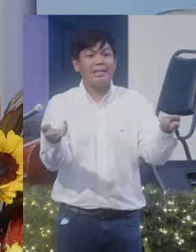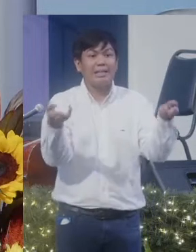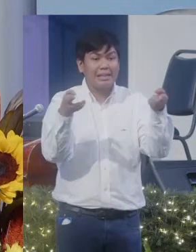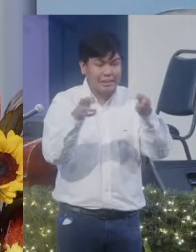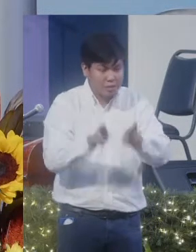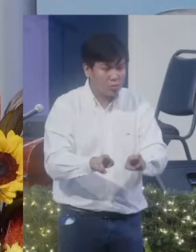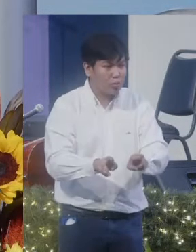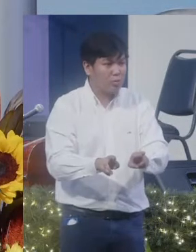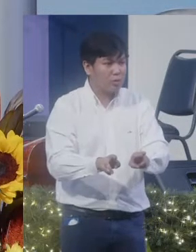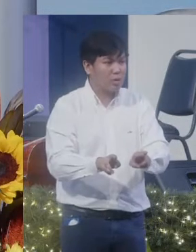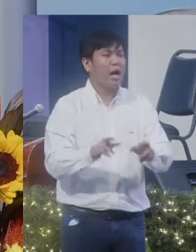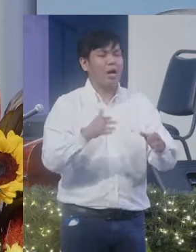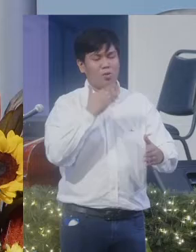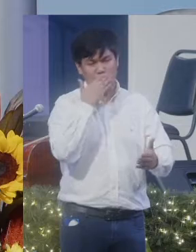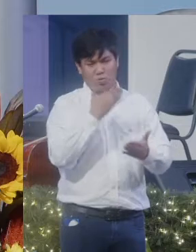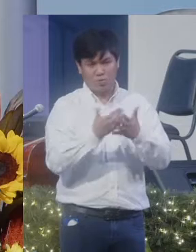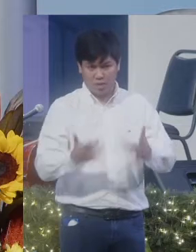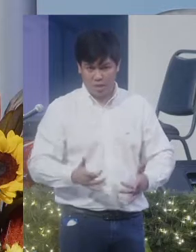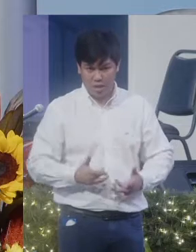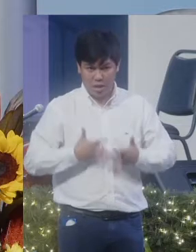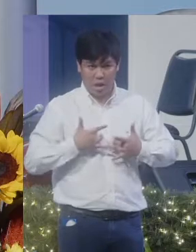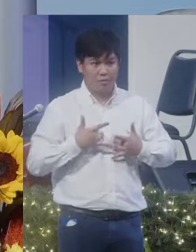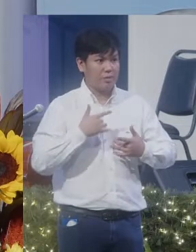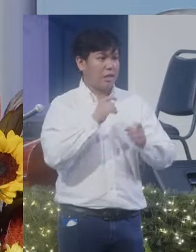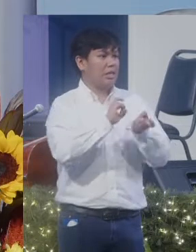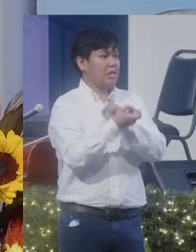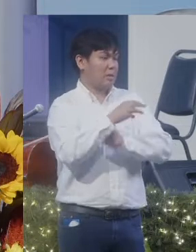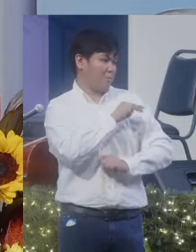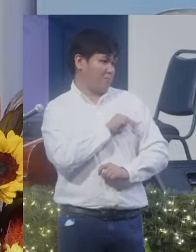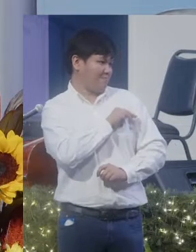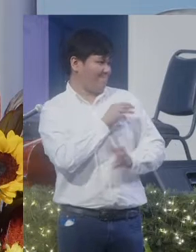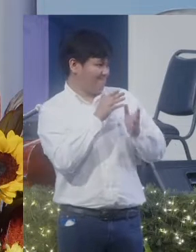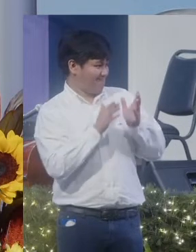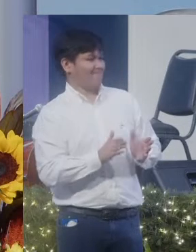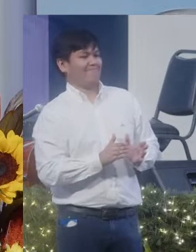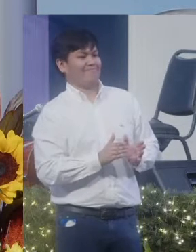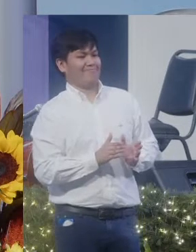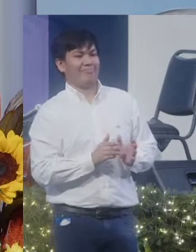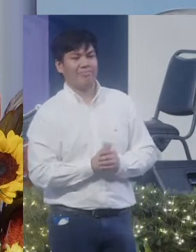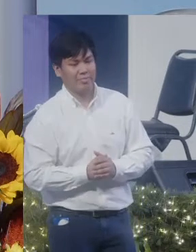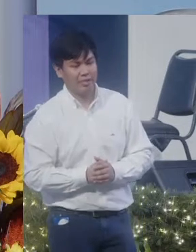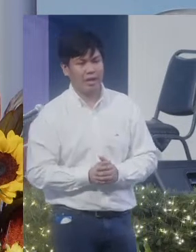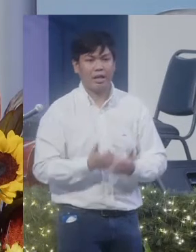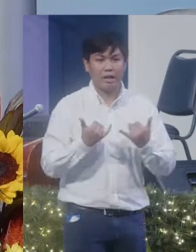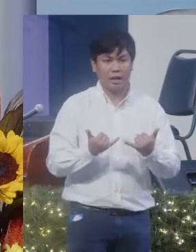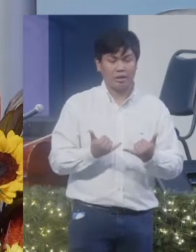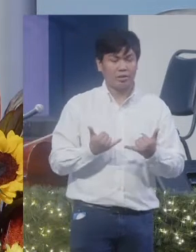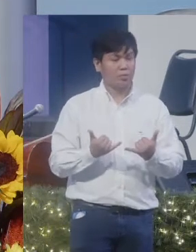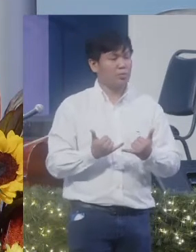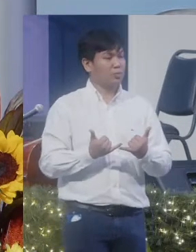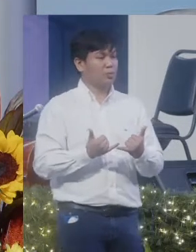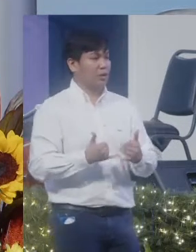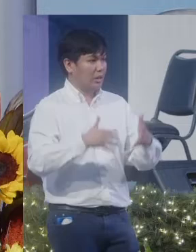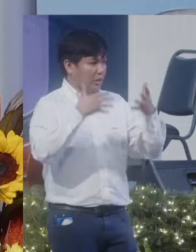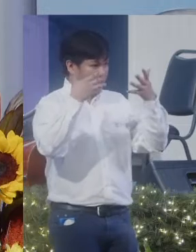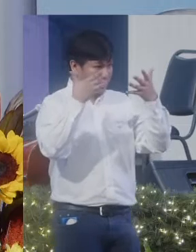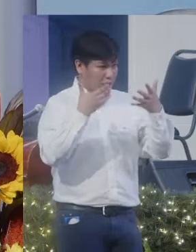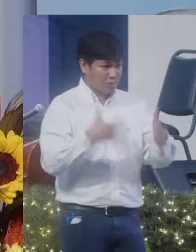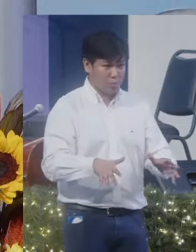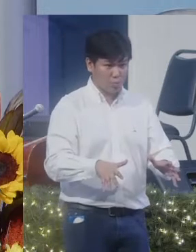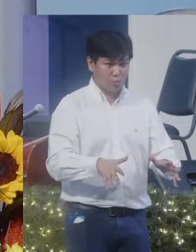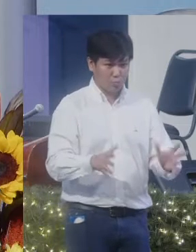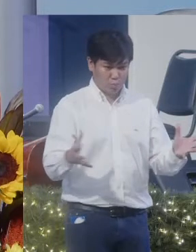ating buhay. Ano ang kanilang ginawa? Ang sabi dito, and when they had done